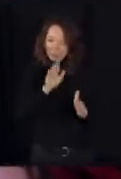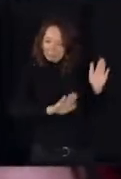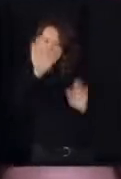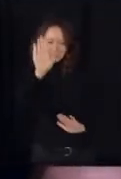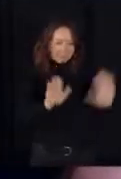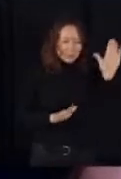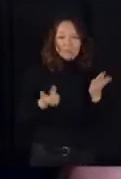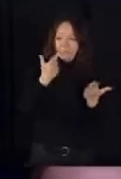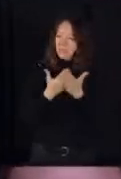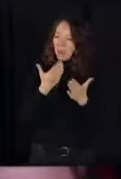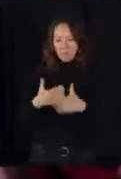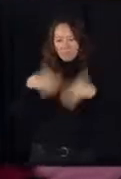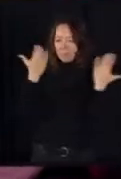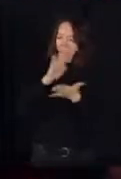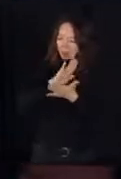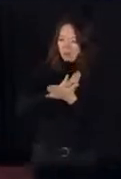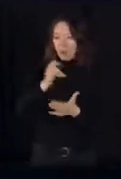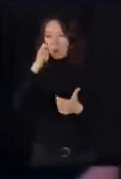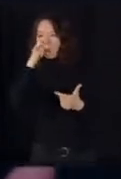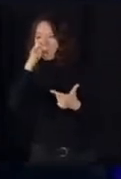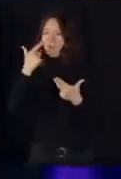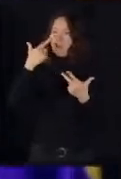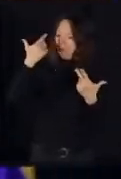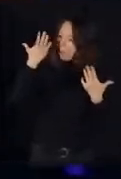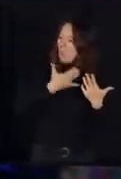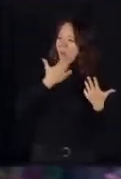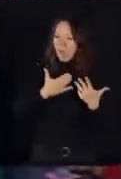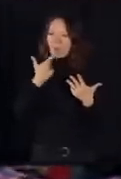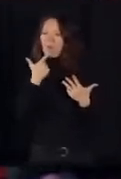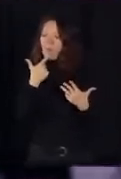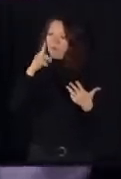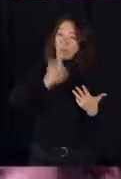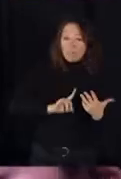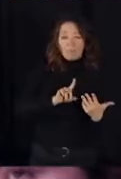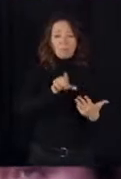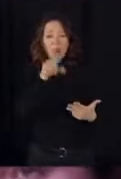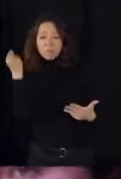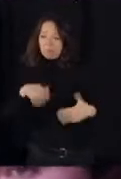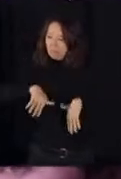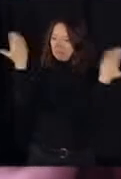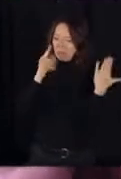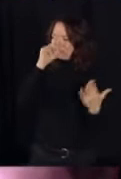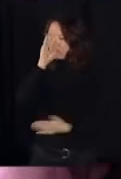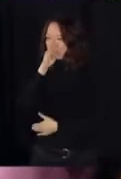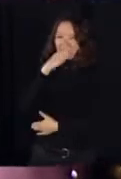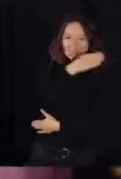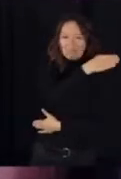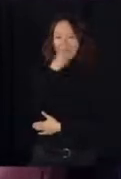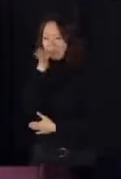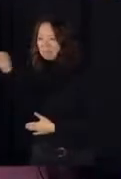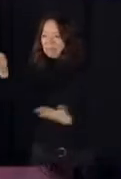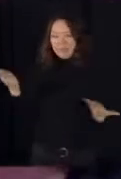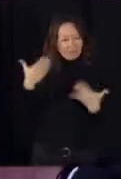âge, notre couleur de peau, notre sexe, notre orientation sexuelle, notre sensibilité, notre type